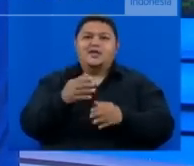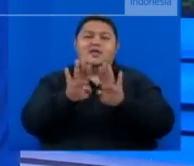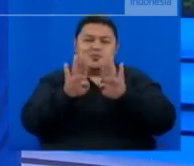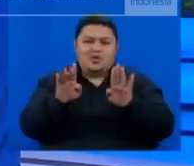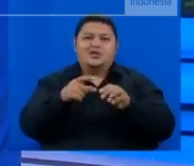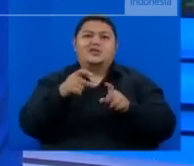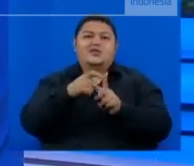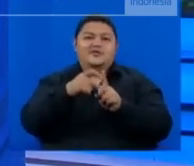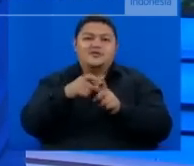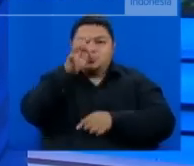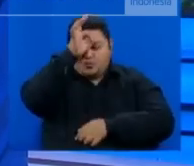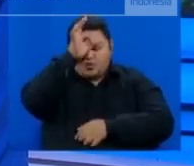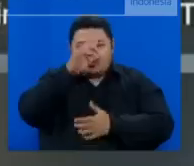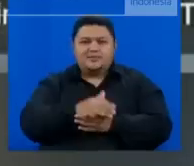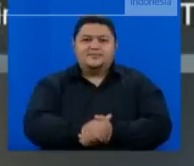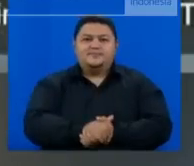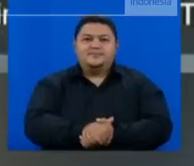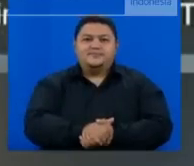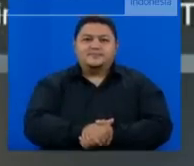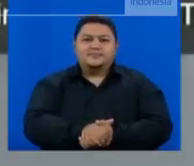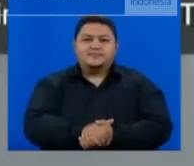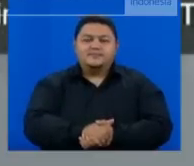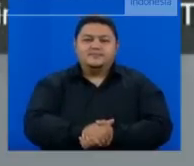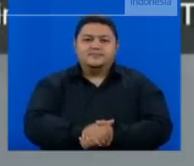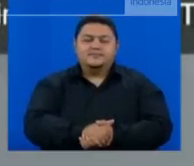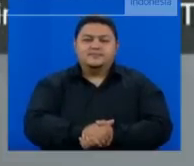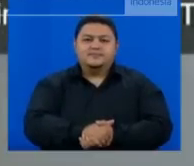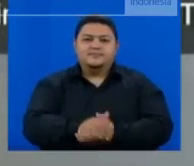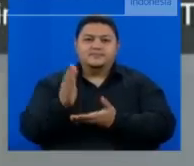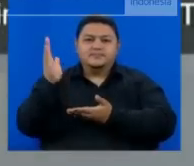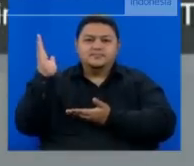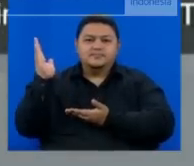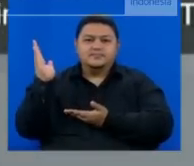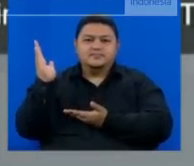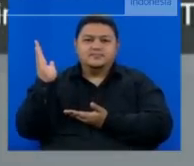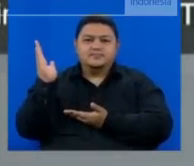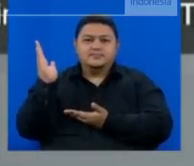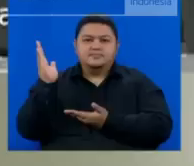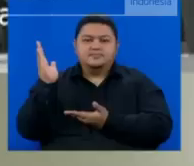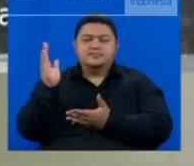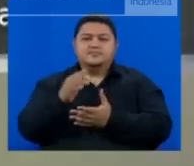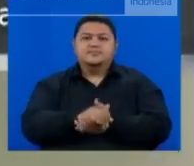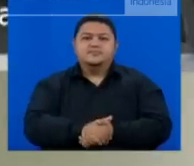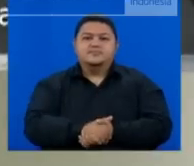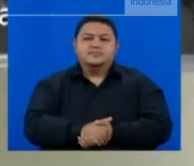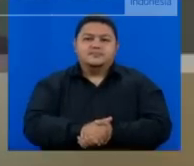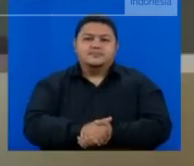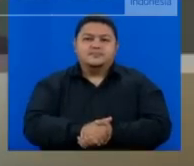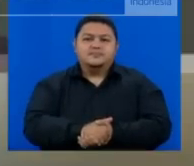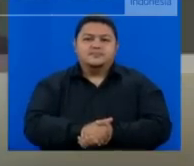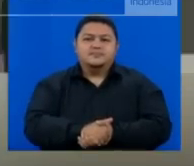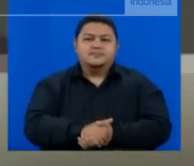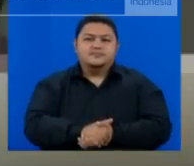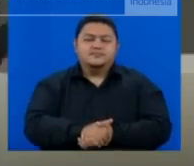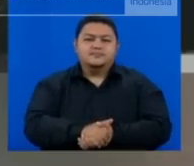Divisi Humas Polri. Dan 4 ajudan serta sopir dari Saguling menuju rumah dinas Duren 3.